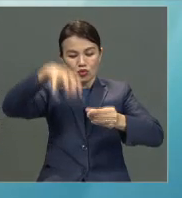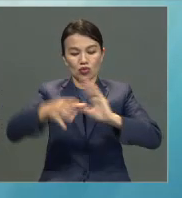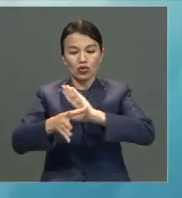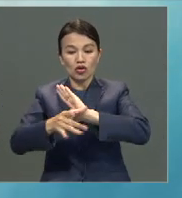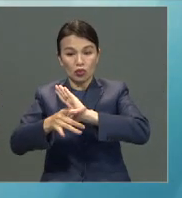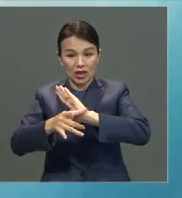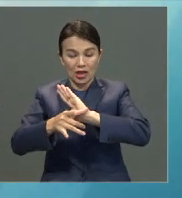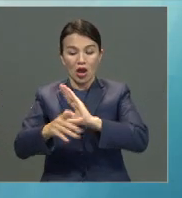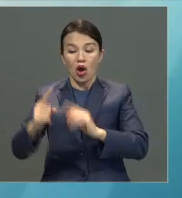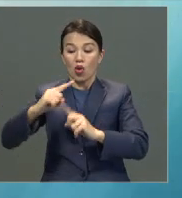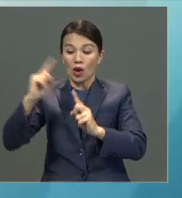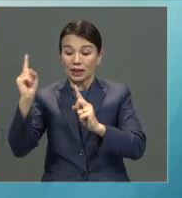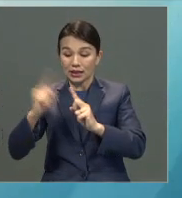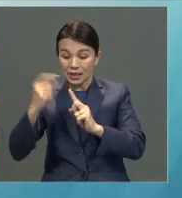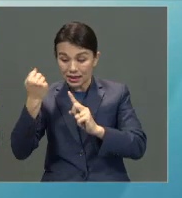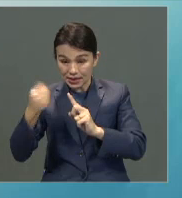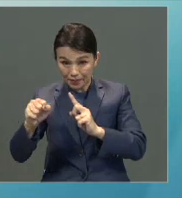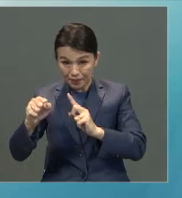คอทันทีนที่ชลบุรีเช่นกันนะครับก็ตรวจเช็ควันที่10